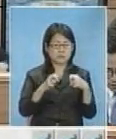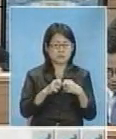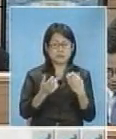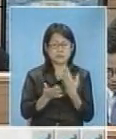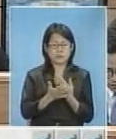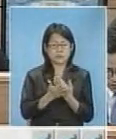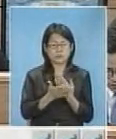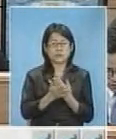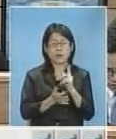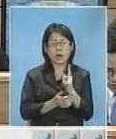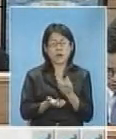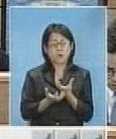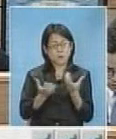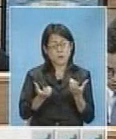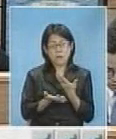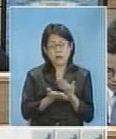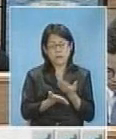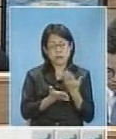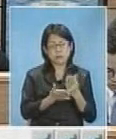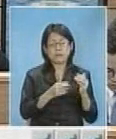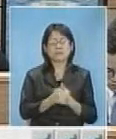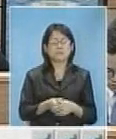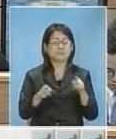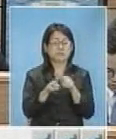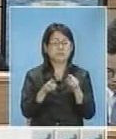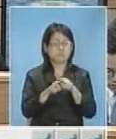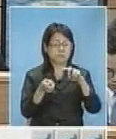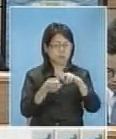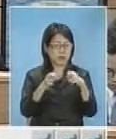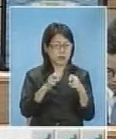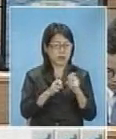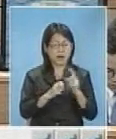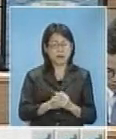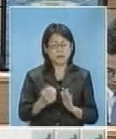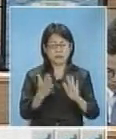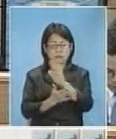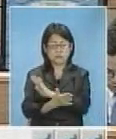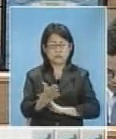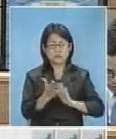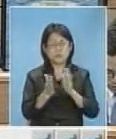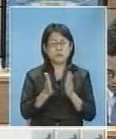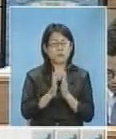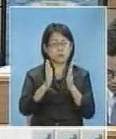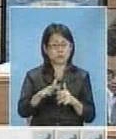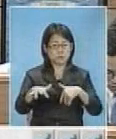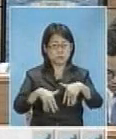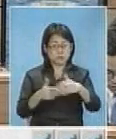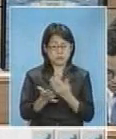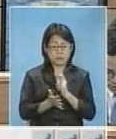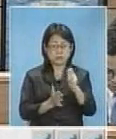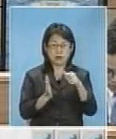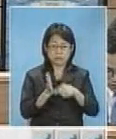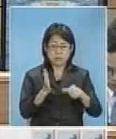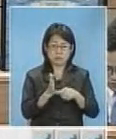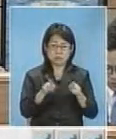ำเป็นและเป็นการเพิ่มภาระงบประมาณให้กับประเทศชาติและพี่น้องประชาชนในฐานะผู้เสียภาษีโดยไม่จำเป็นอีก